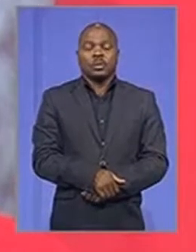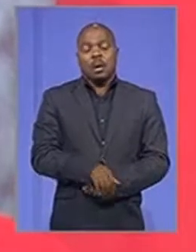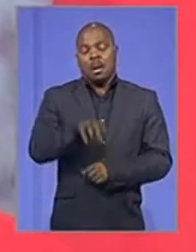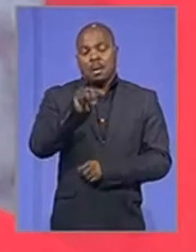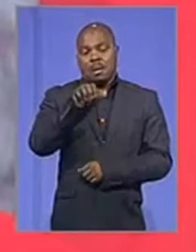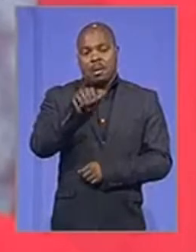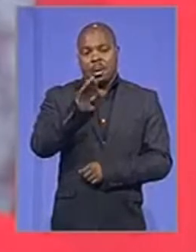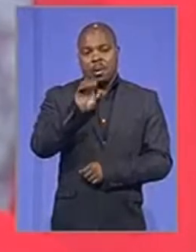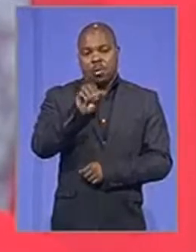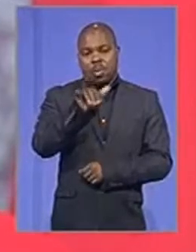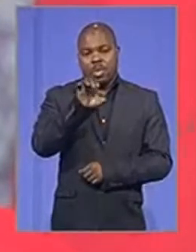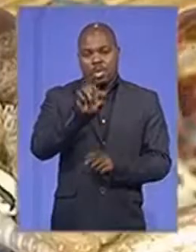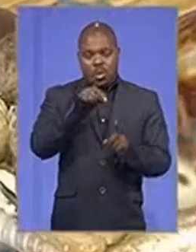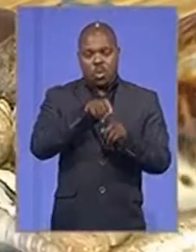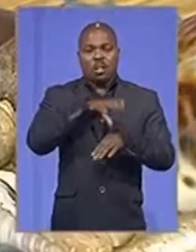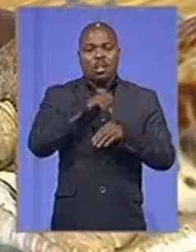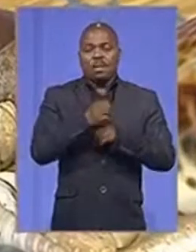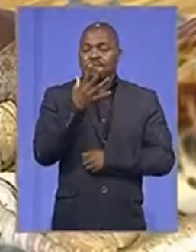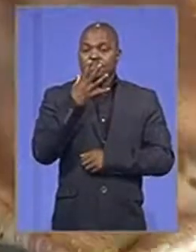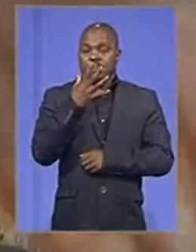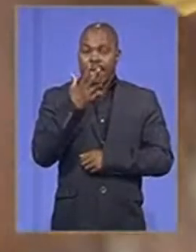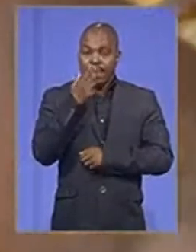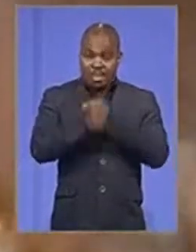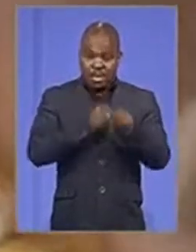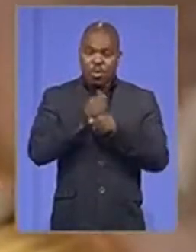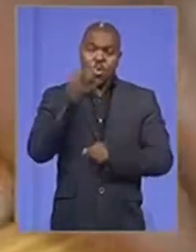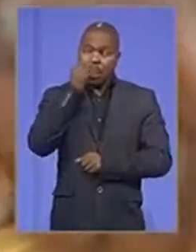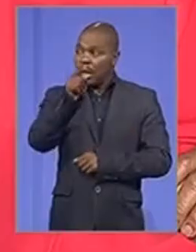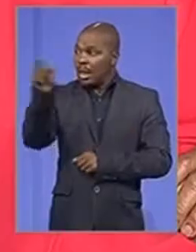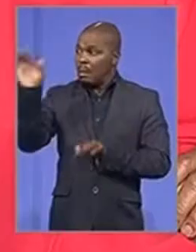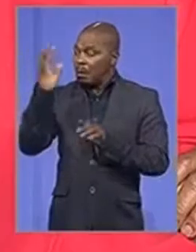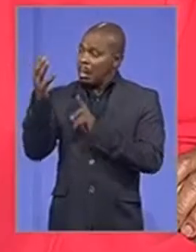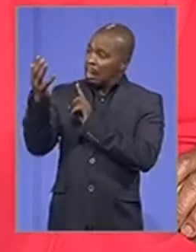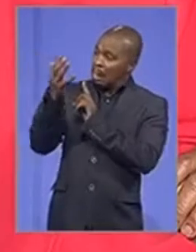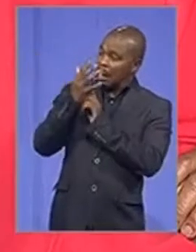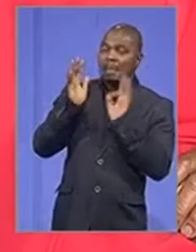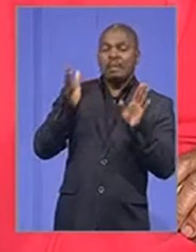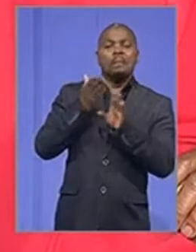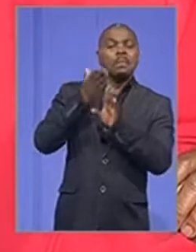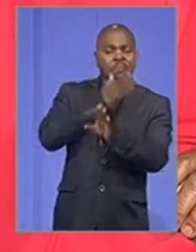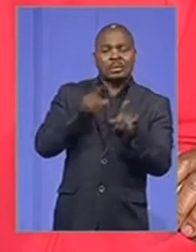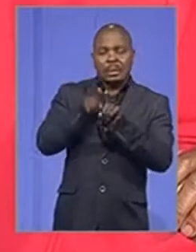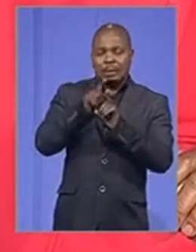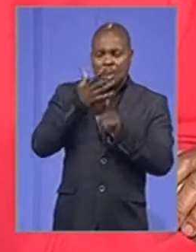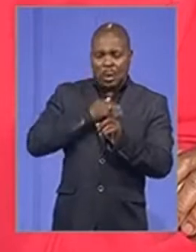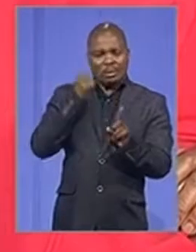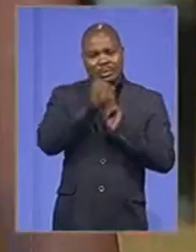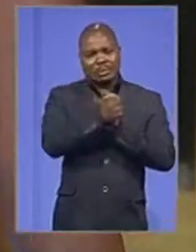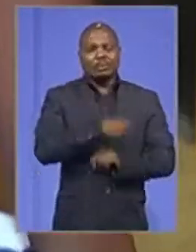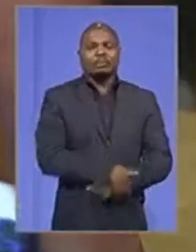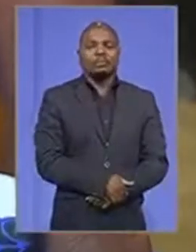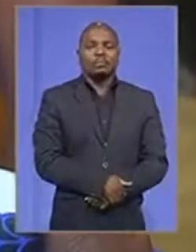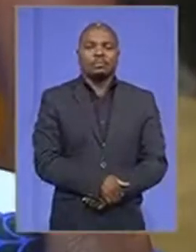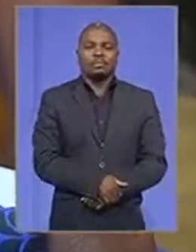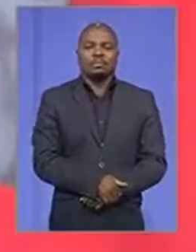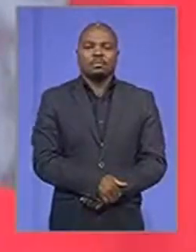Mabuye wa mengwaga e 57 o re o šetše a kopane le matšhošetši a. Ni byeliwa ka mun'wana ni mun'wana swa ku ni muthakati